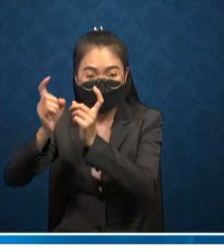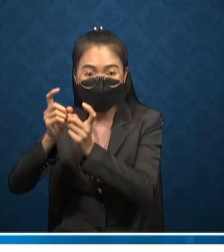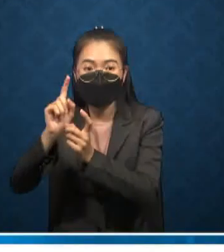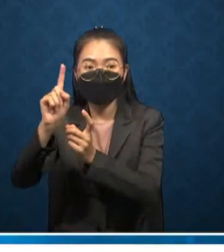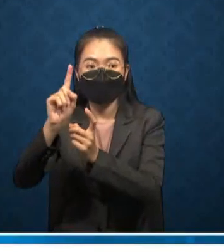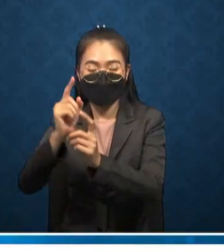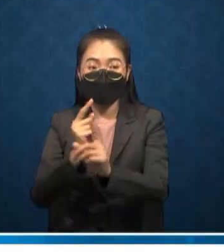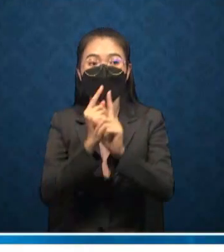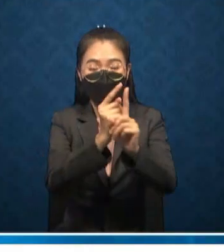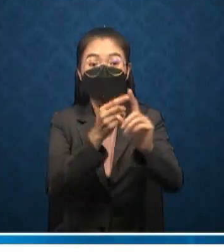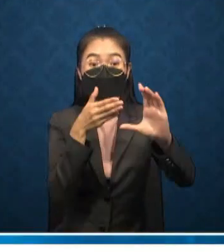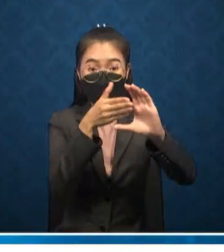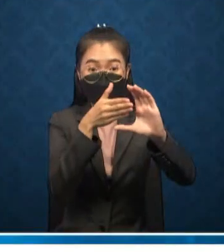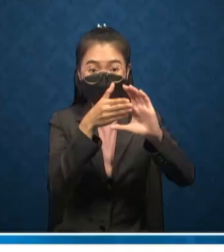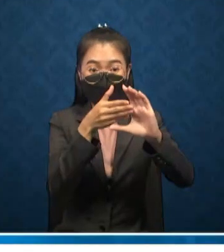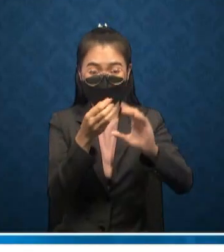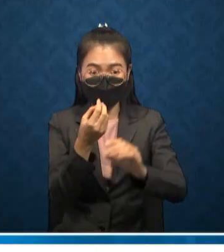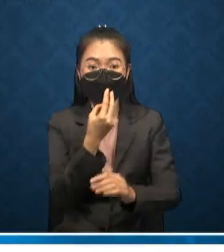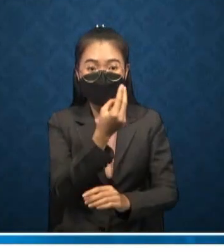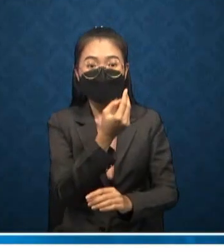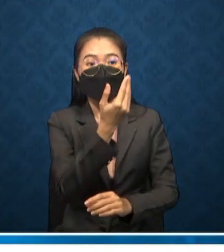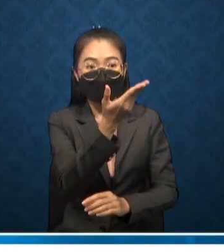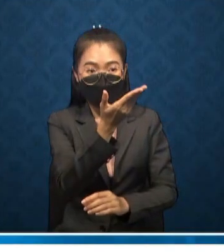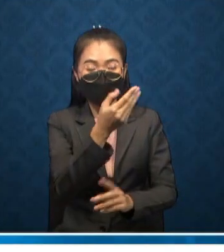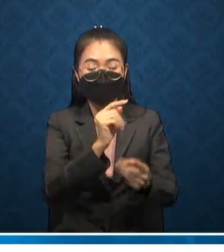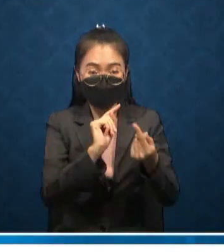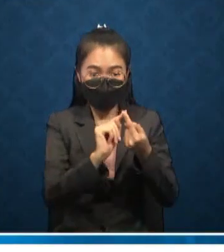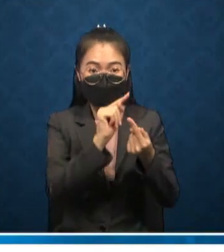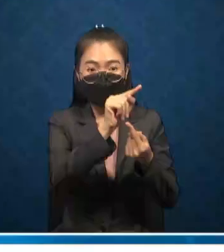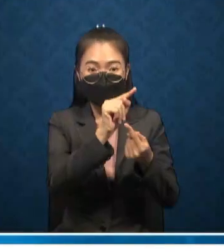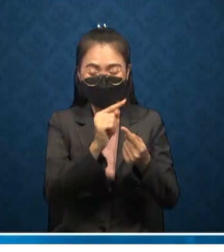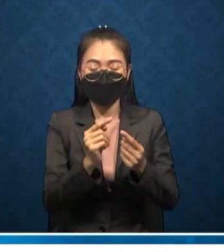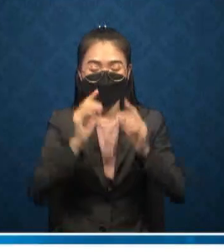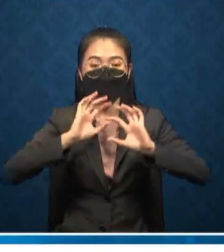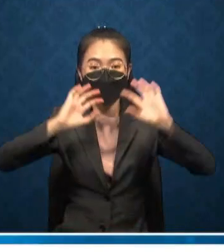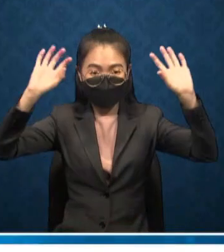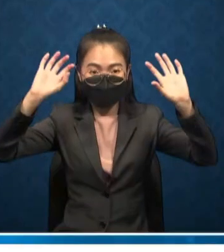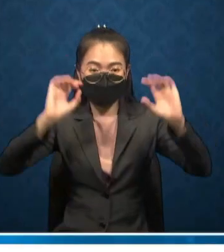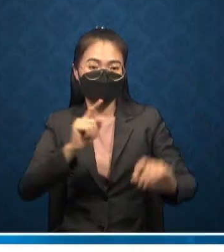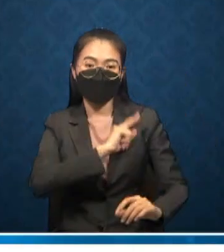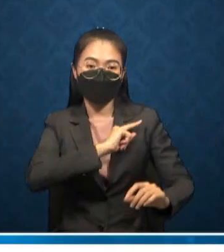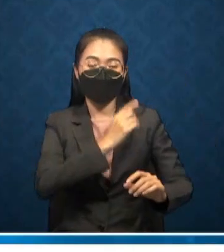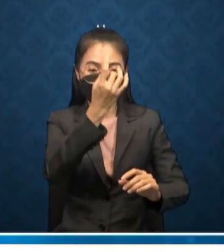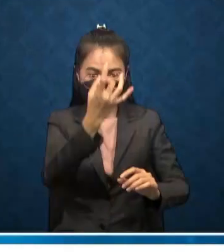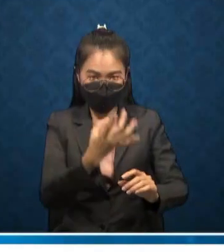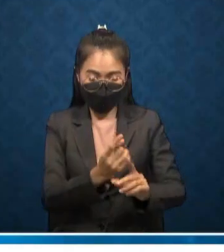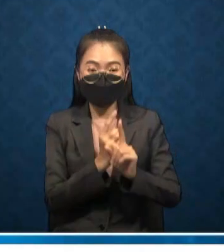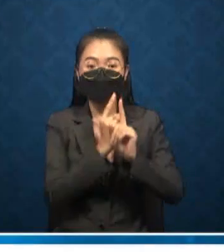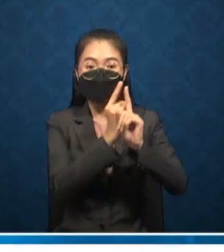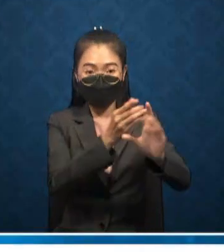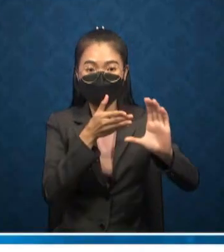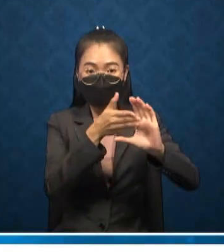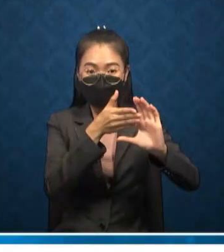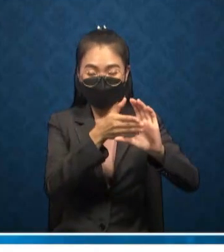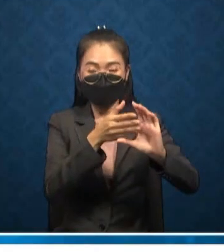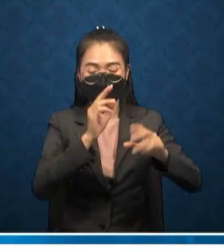ทั้งหมดนั้นเป็นเรื่องที่เกี่ยวข้องกับหน้าที่ของรัฐที่จะต้องดูแลนะคะปกป้อง